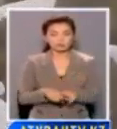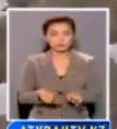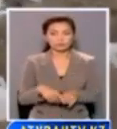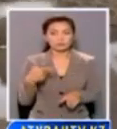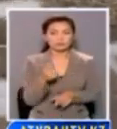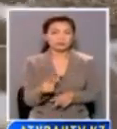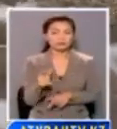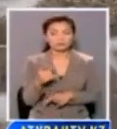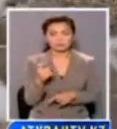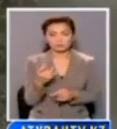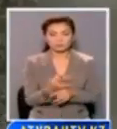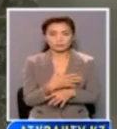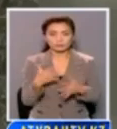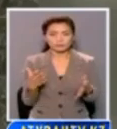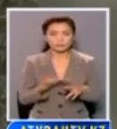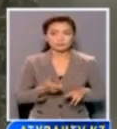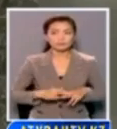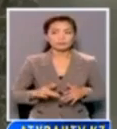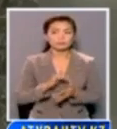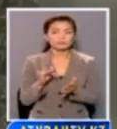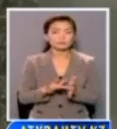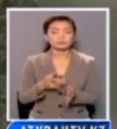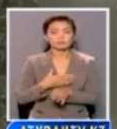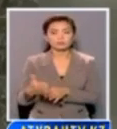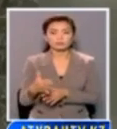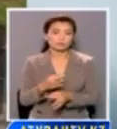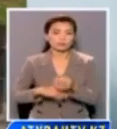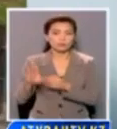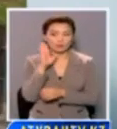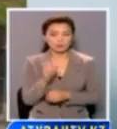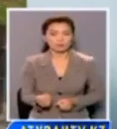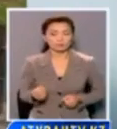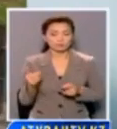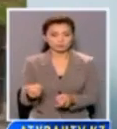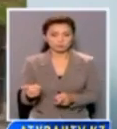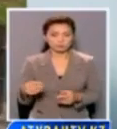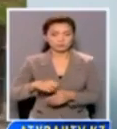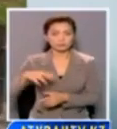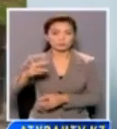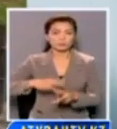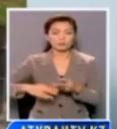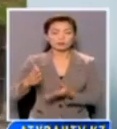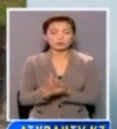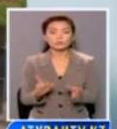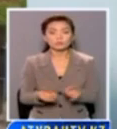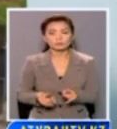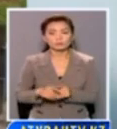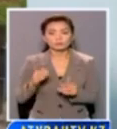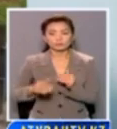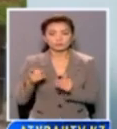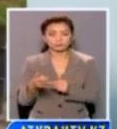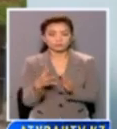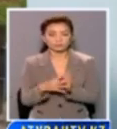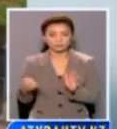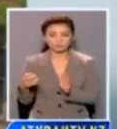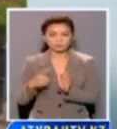күкірт сутек 100 есе көп. Соңғысы қаланың шетіндегі қалдық суларды төгетін булану алаңы. Бұл алаң